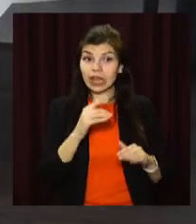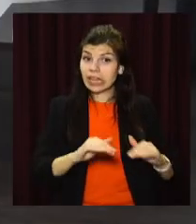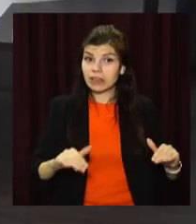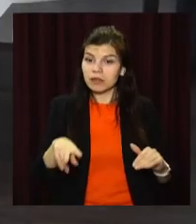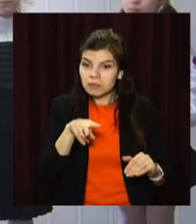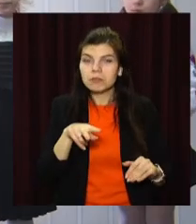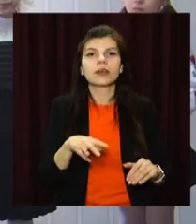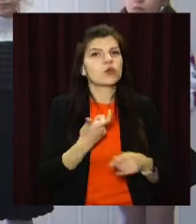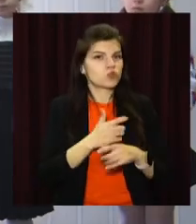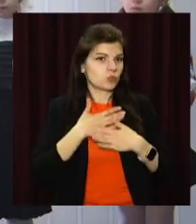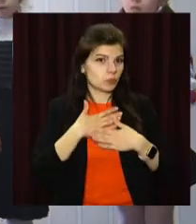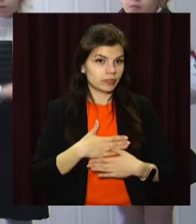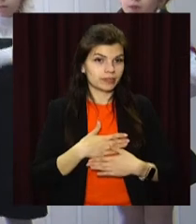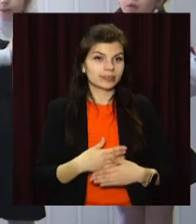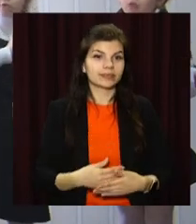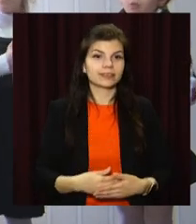в захваті.